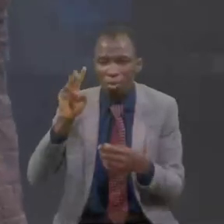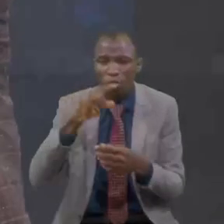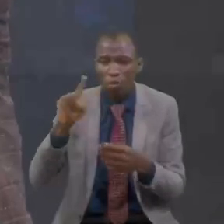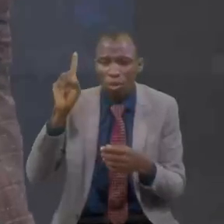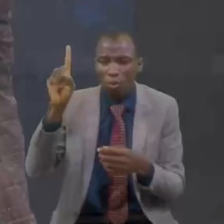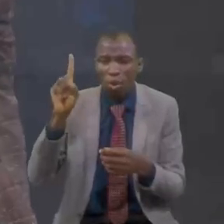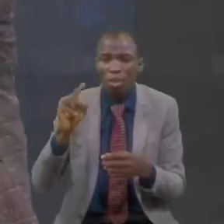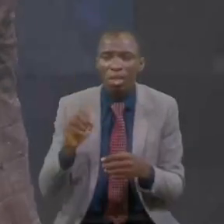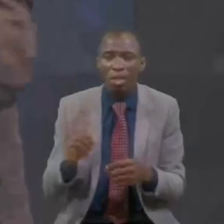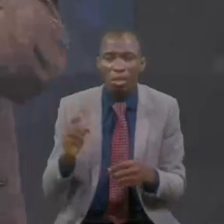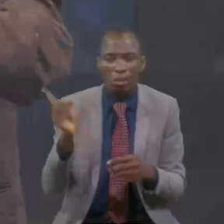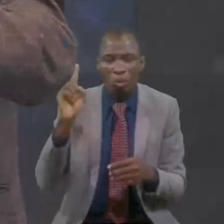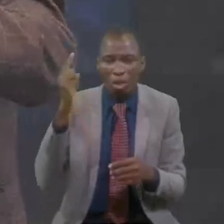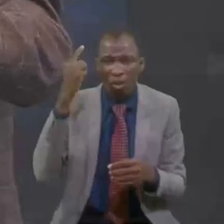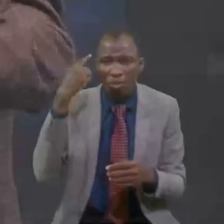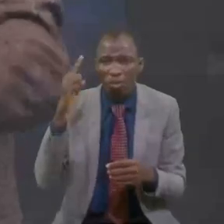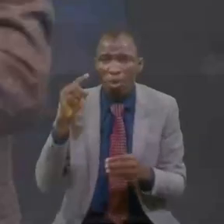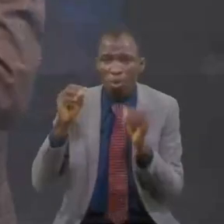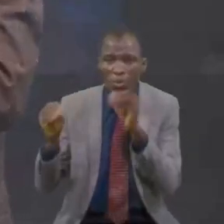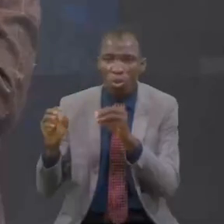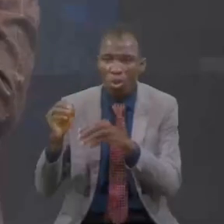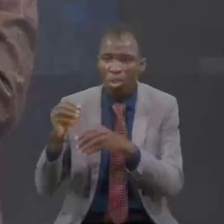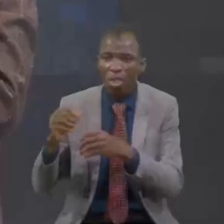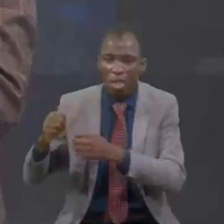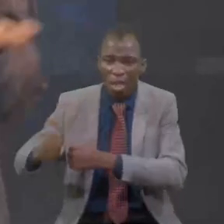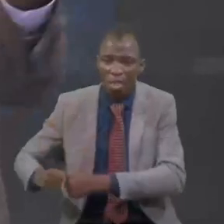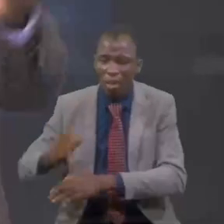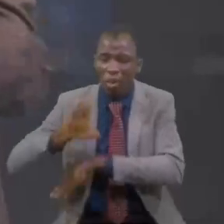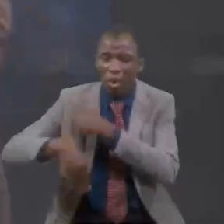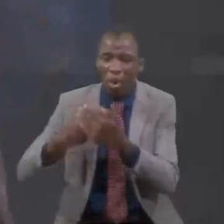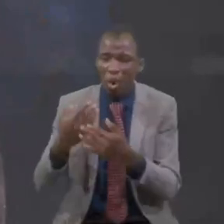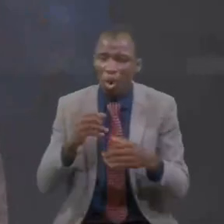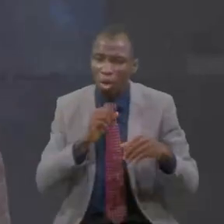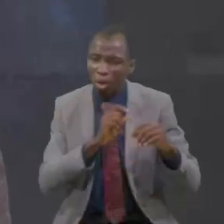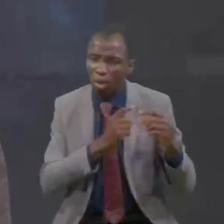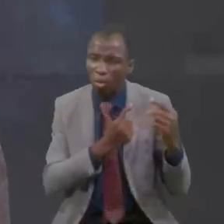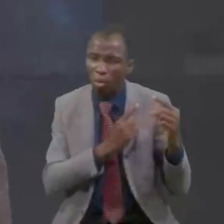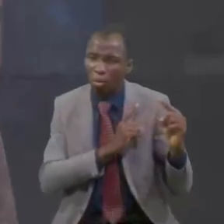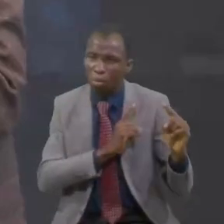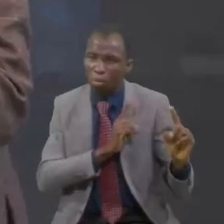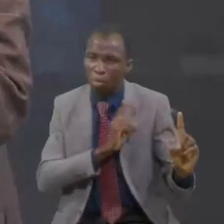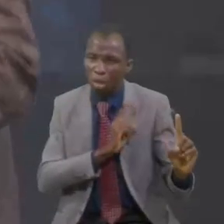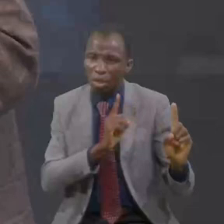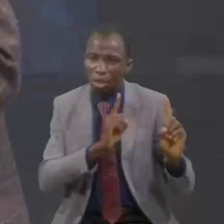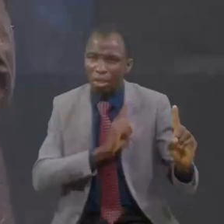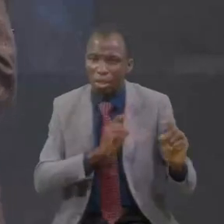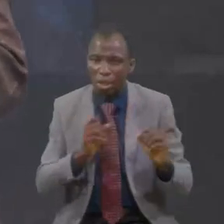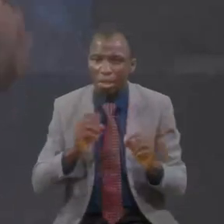dit rejetant donc toute malice et toute